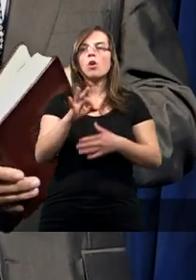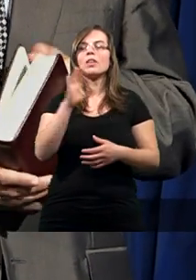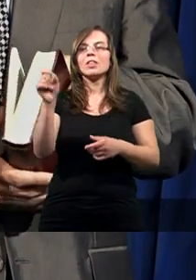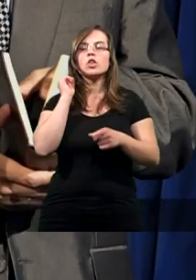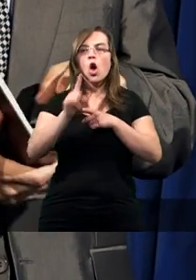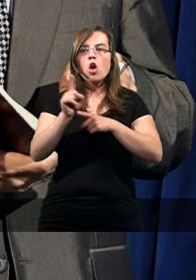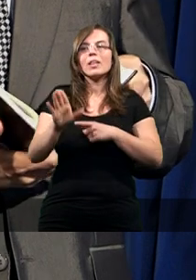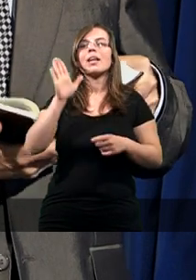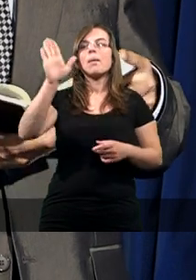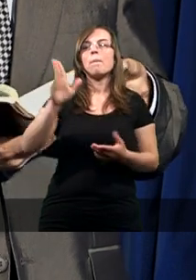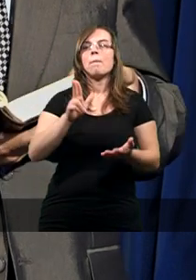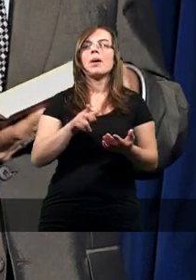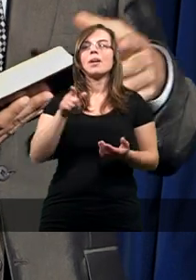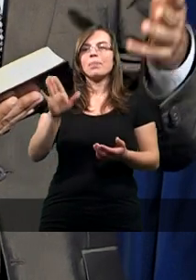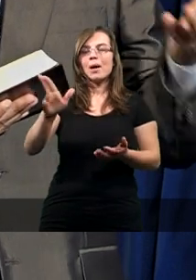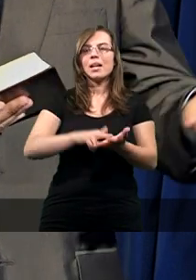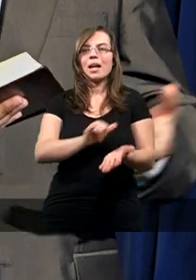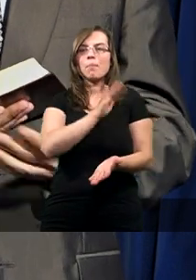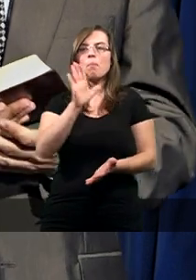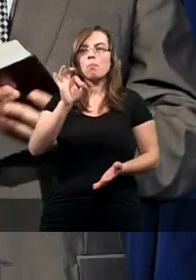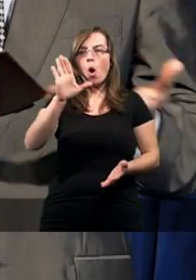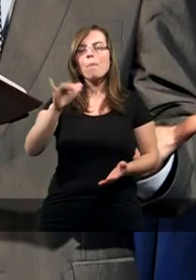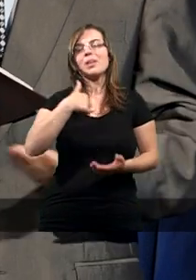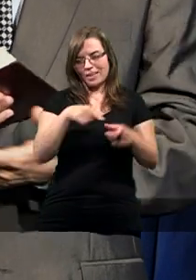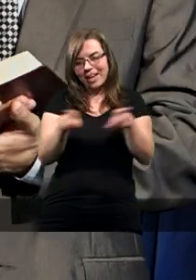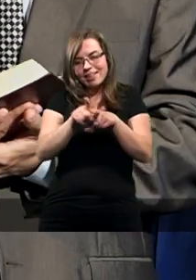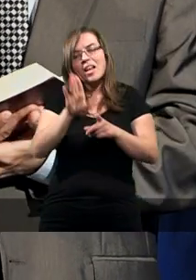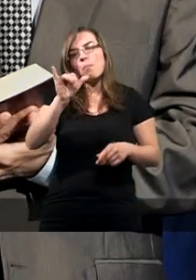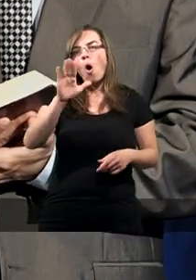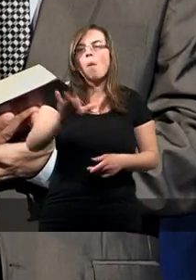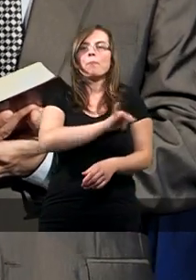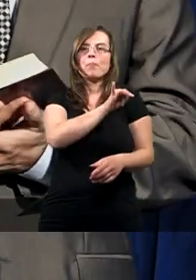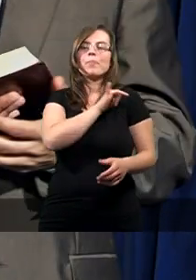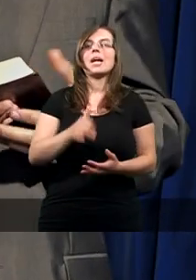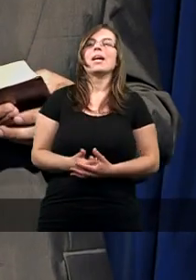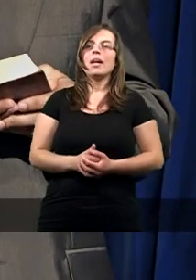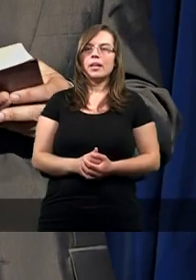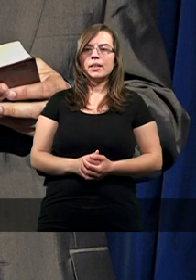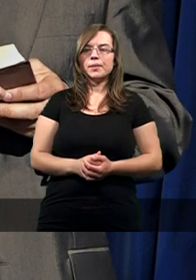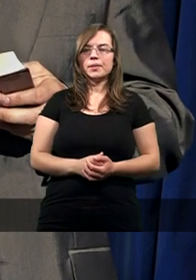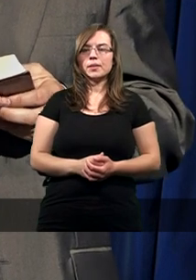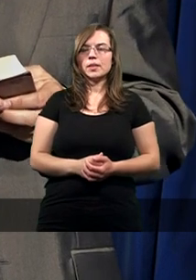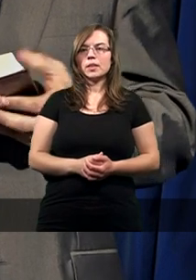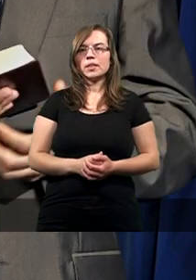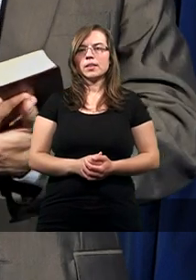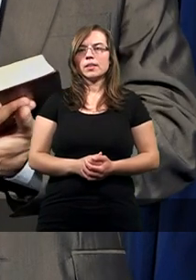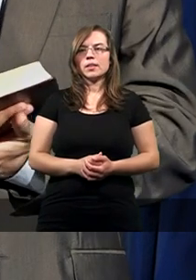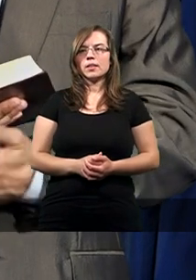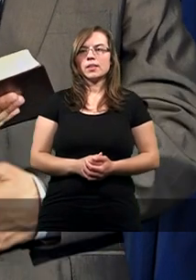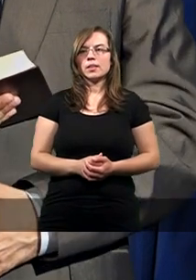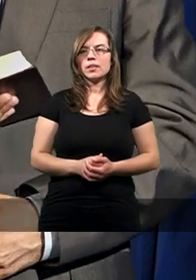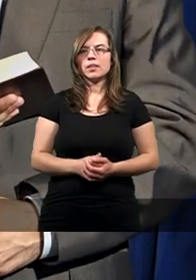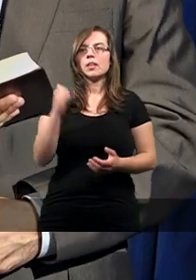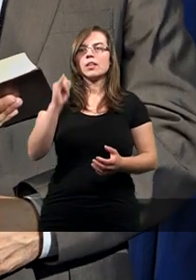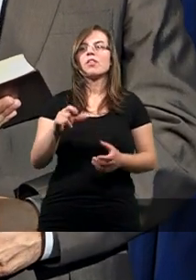Mąż siostry Cheryl ma na imię Bob, ja też mam na imię Bob. And in the days we got married, we didn't have